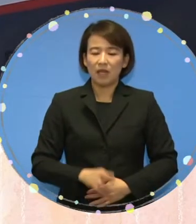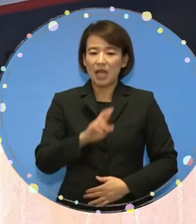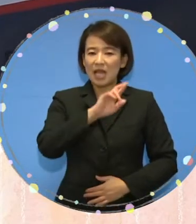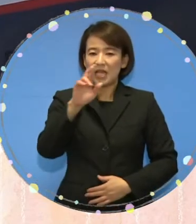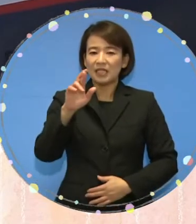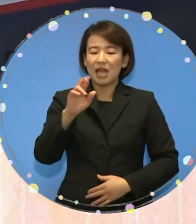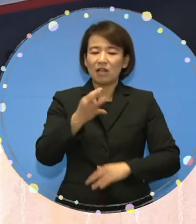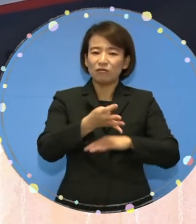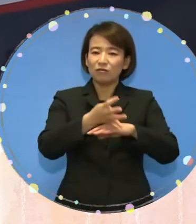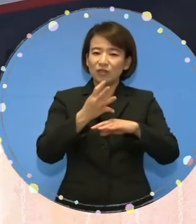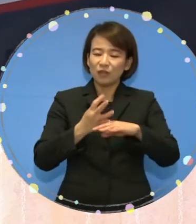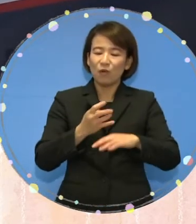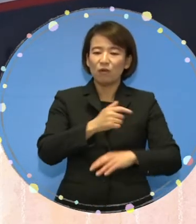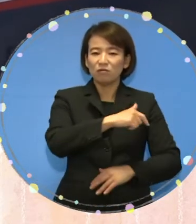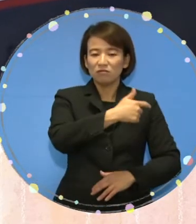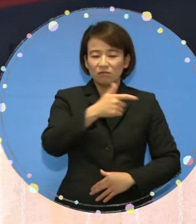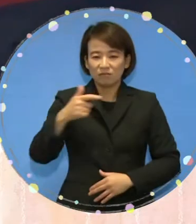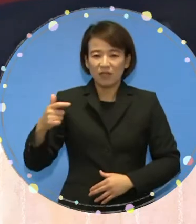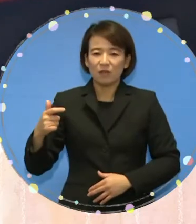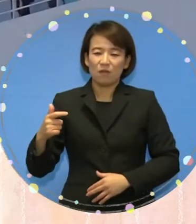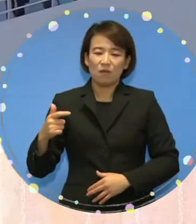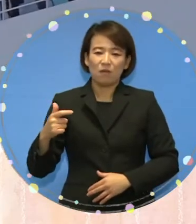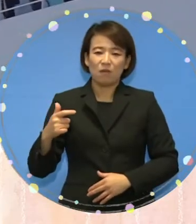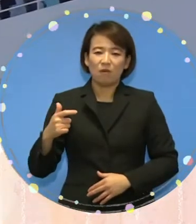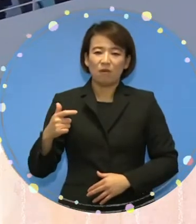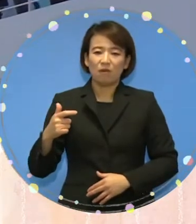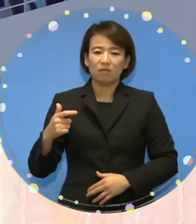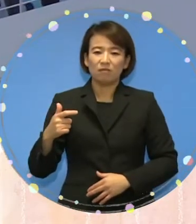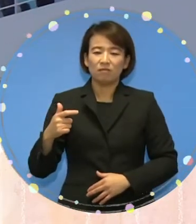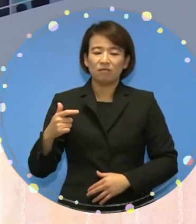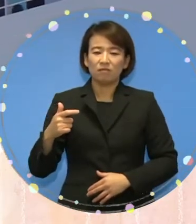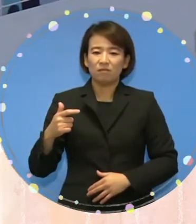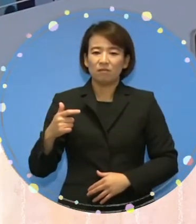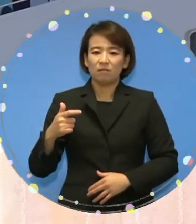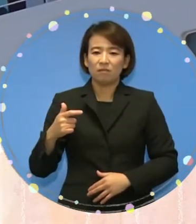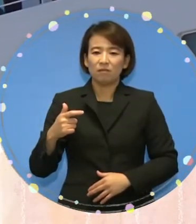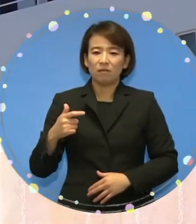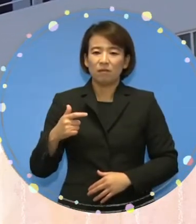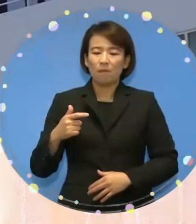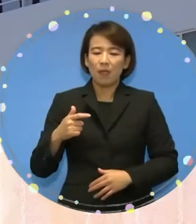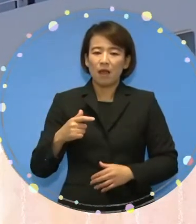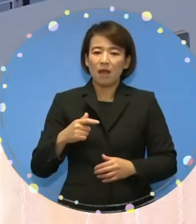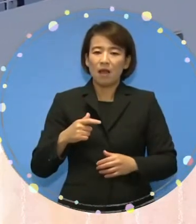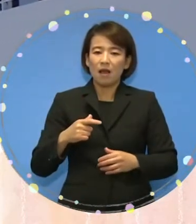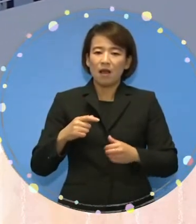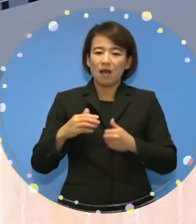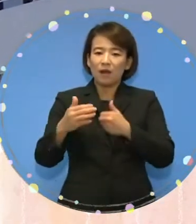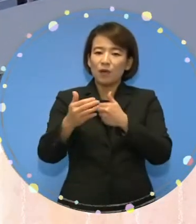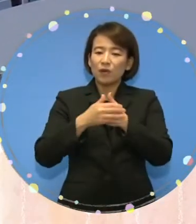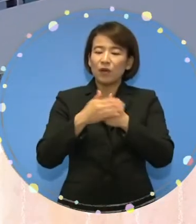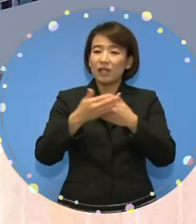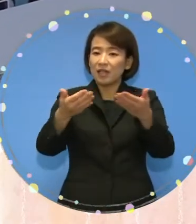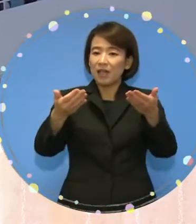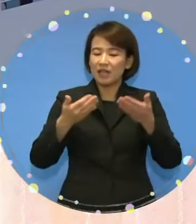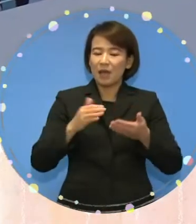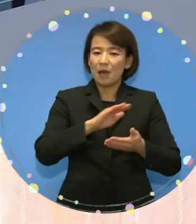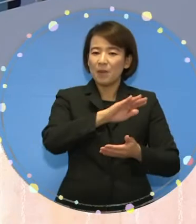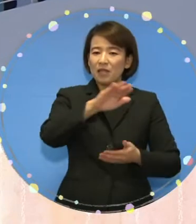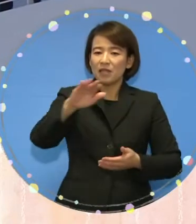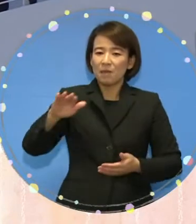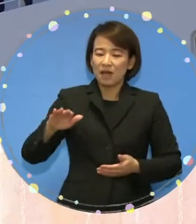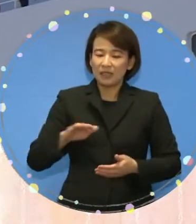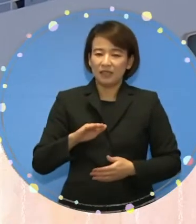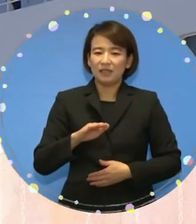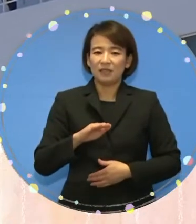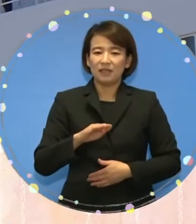jr四国フジトラベル商船三井客船をはじめとするクルーズの運航にご尽力をいただき